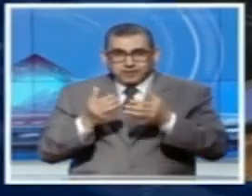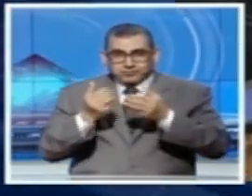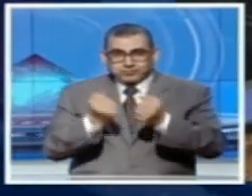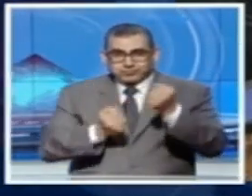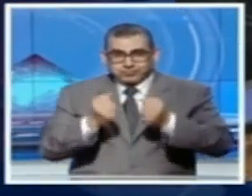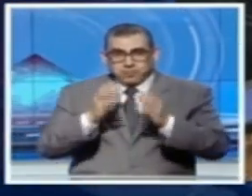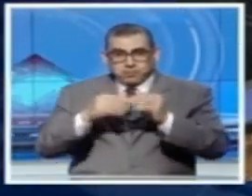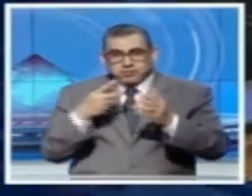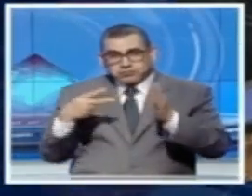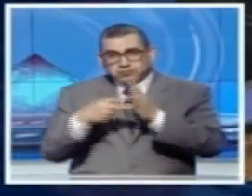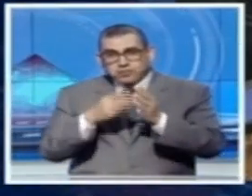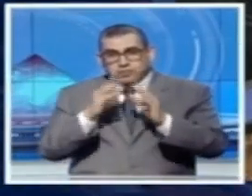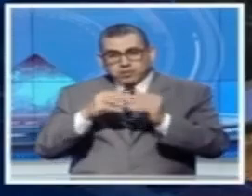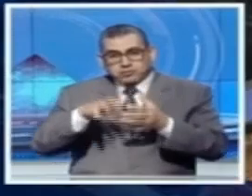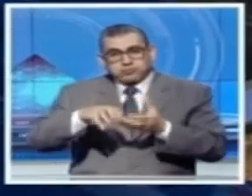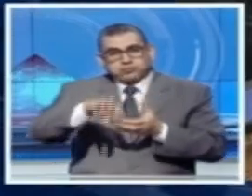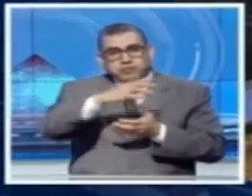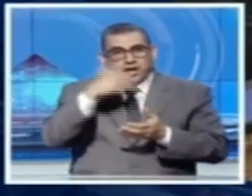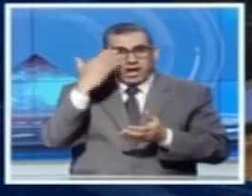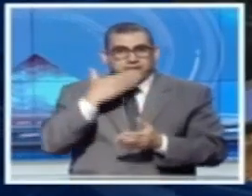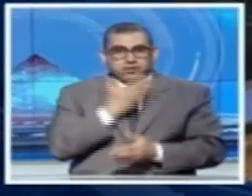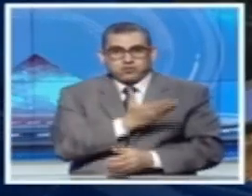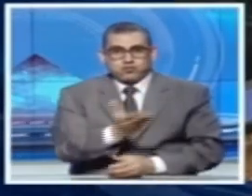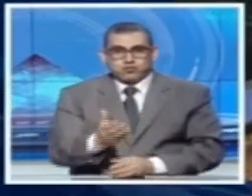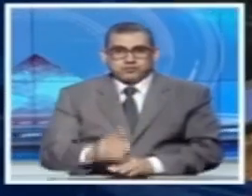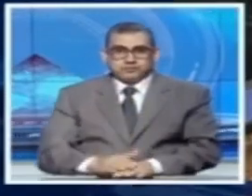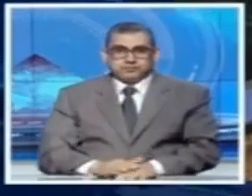مصر كبوابة لإفريقيا.